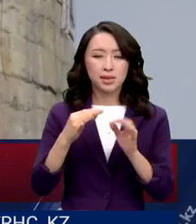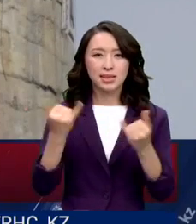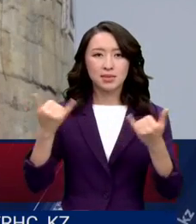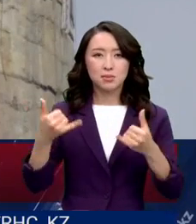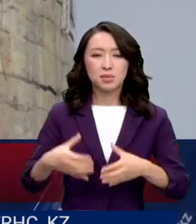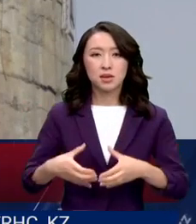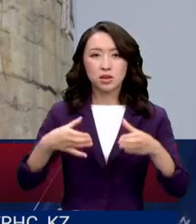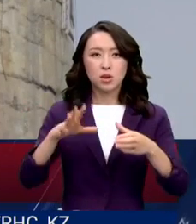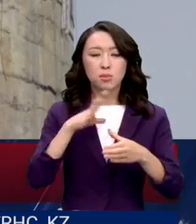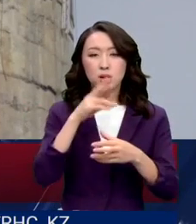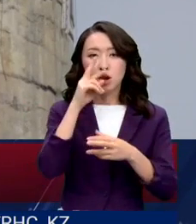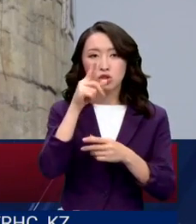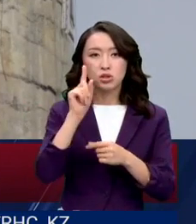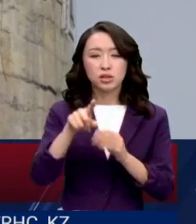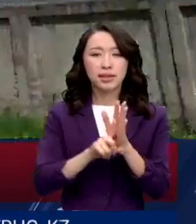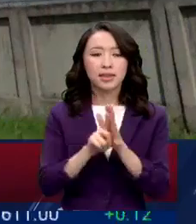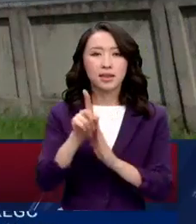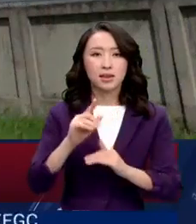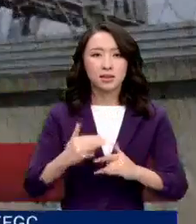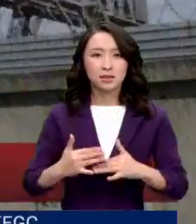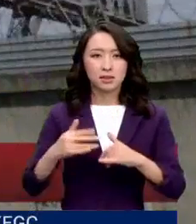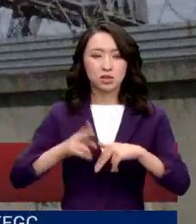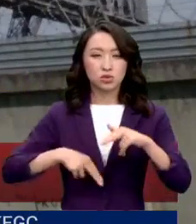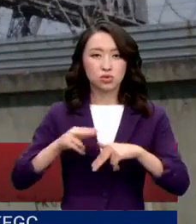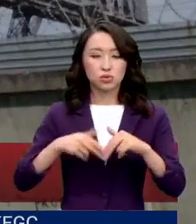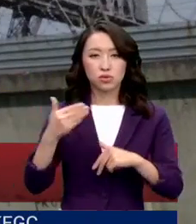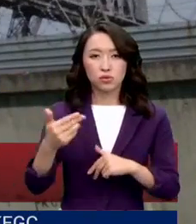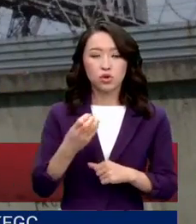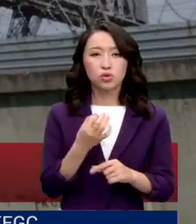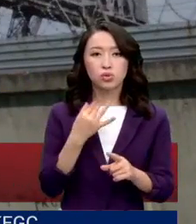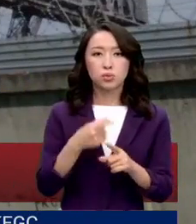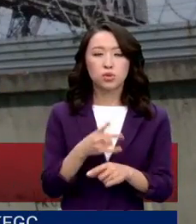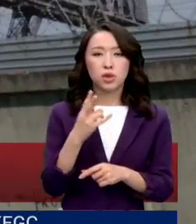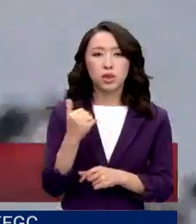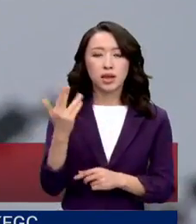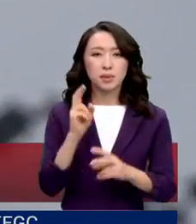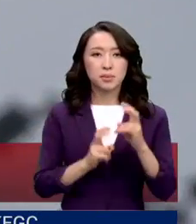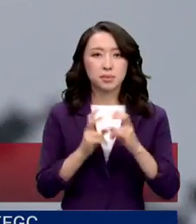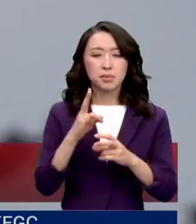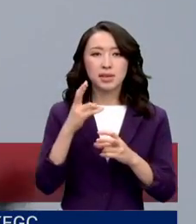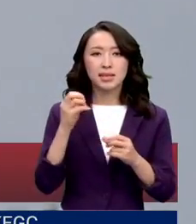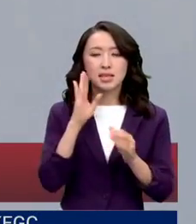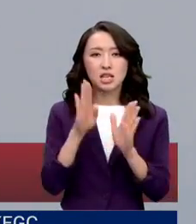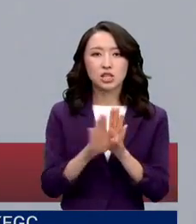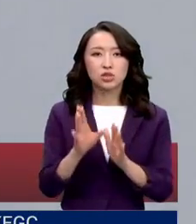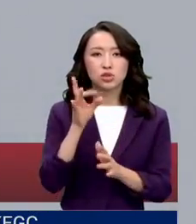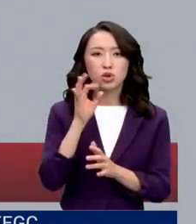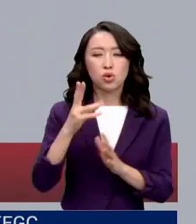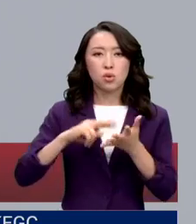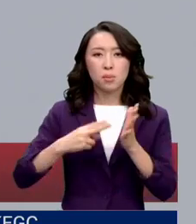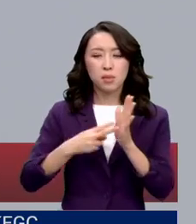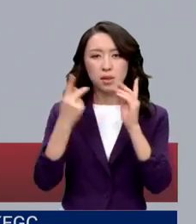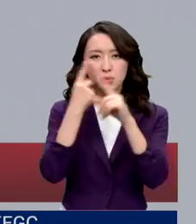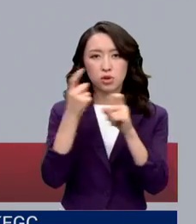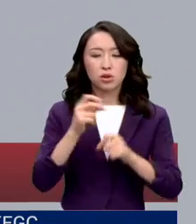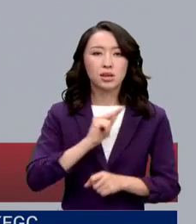бетонирования были допущены еще на стадии возведения дымовой трубы. Помимо этого, на предприятии не соблюдались сроки